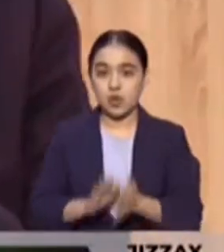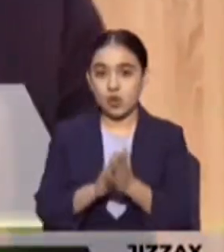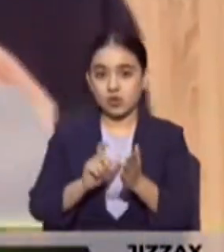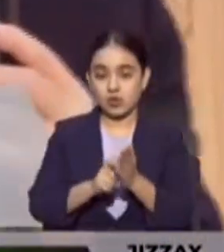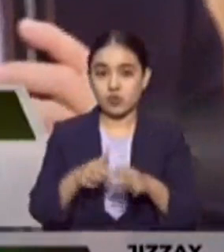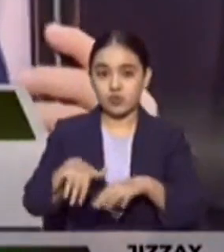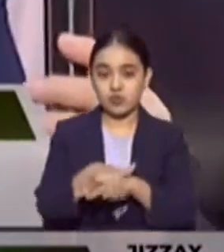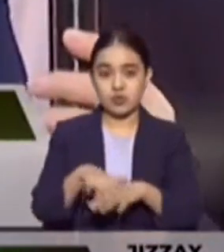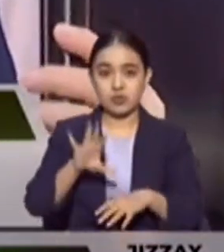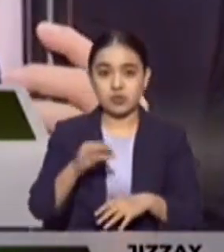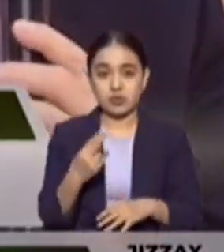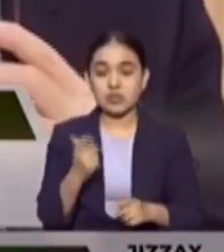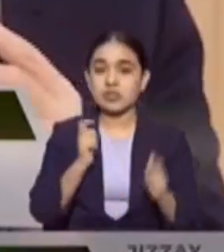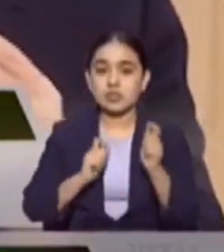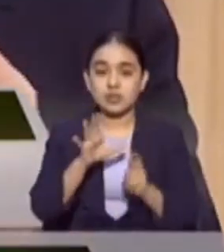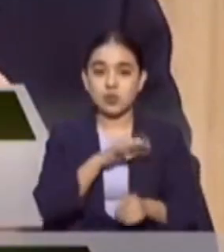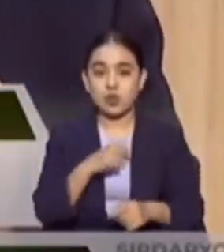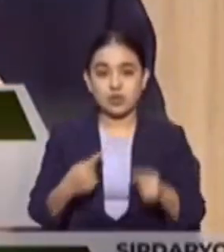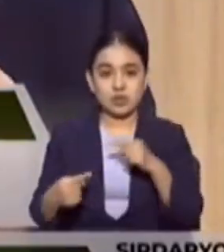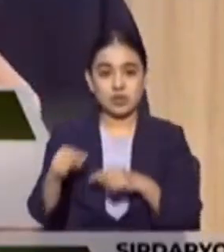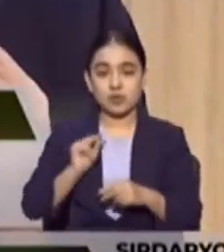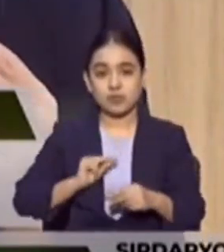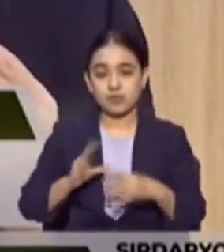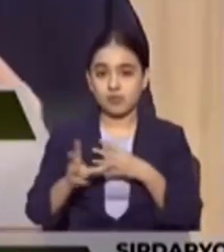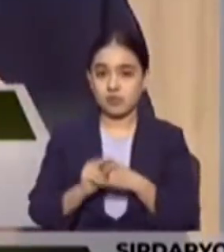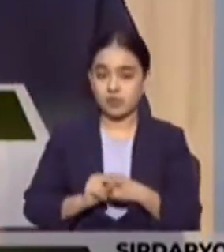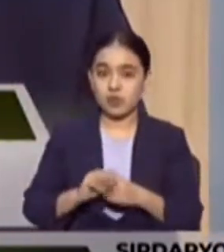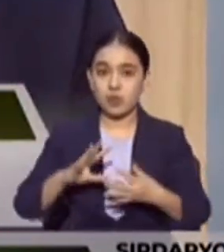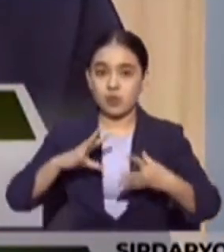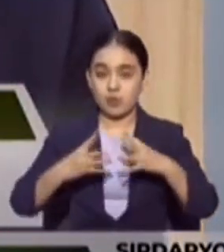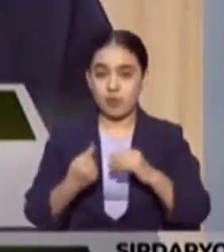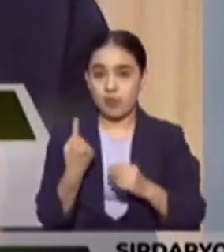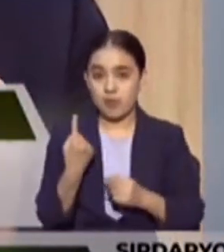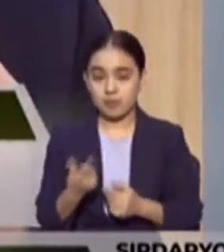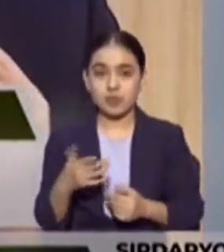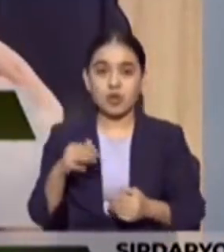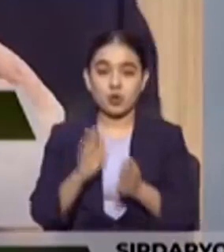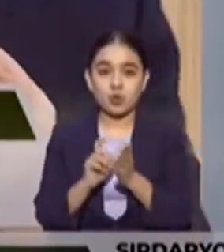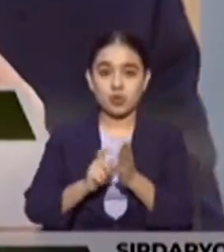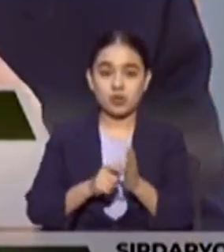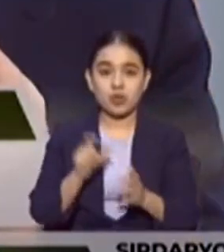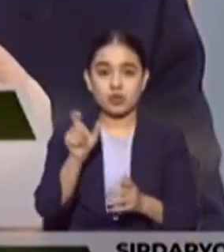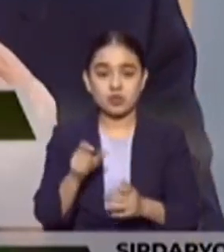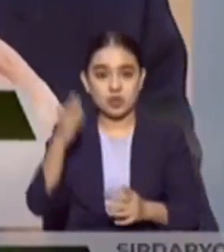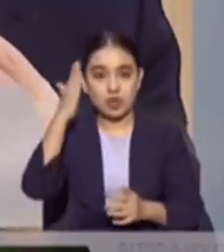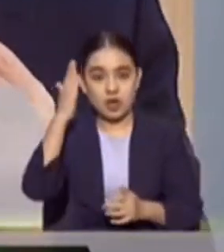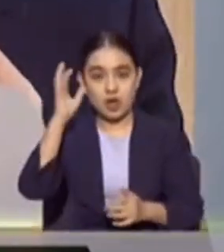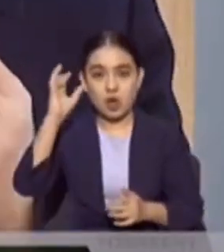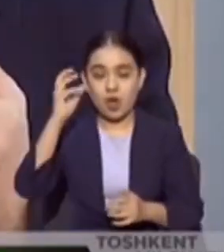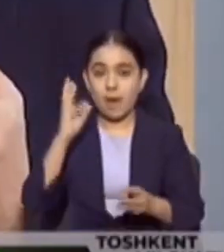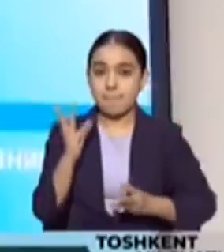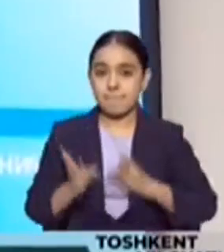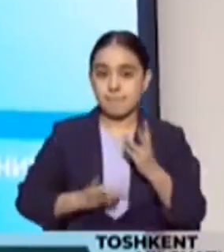Kutubxona jamiyatning ijtimoiy instituti bo'lib, o'zaro hamkorlikda ishlash uning missiyalaridan biri. Kutubxona insonning aqliy, ruhiy hamda